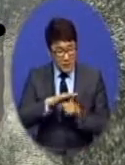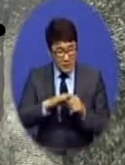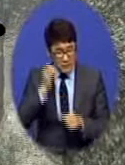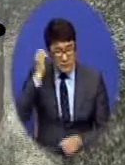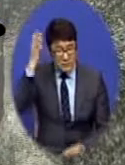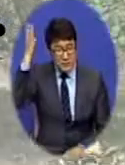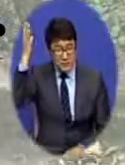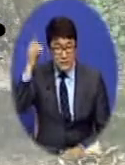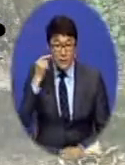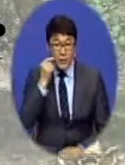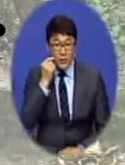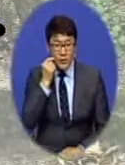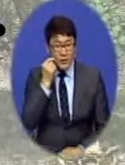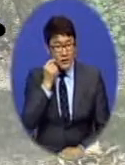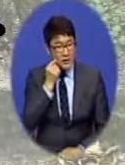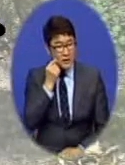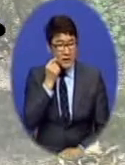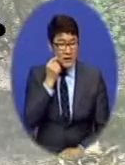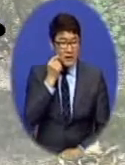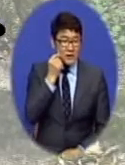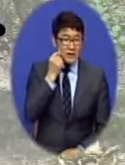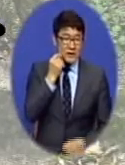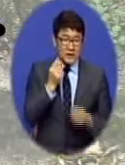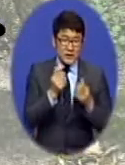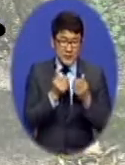사랑을 잊지 못해